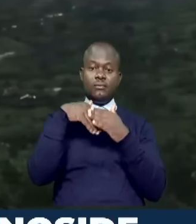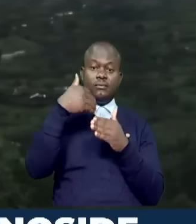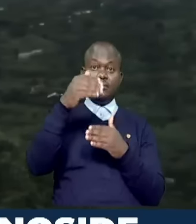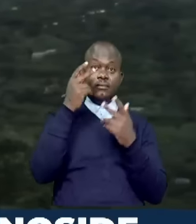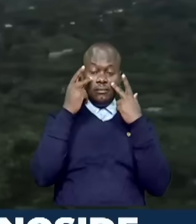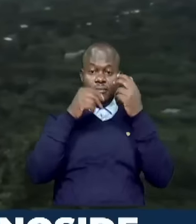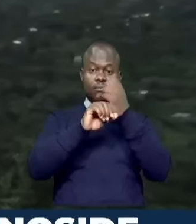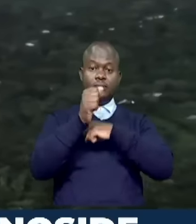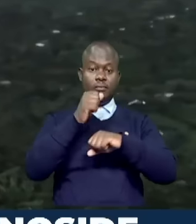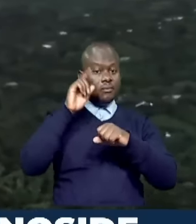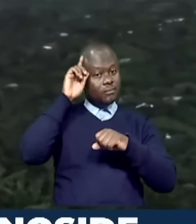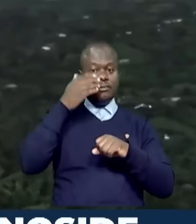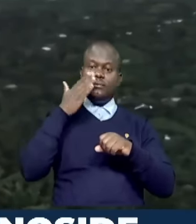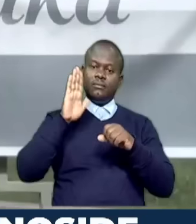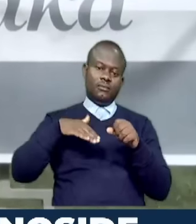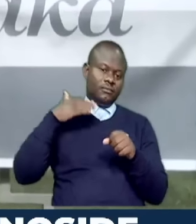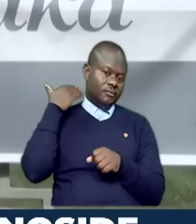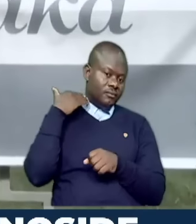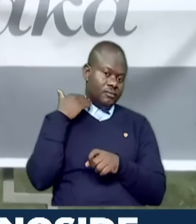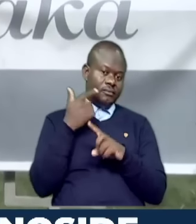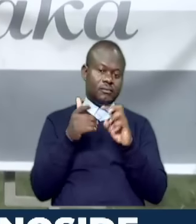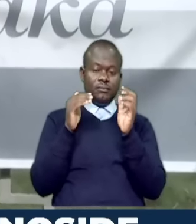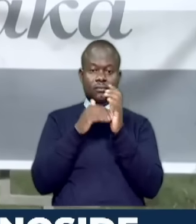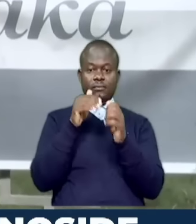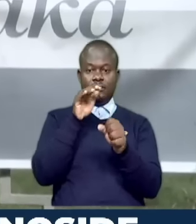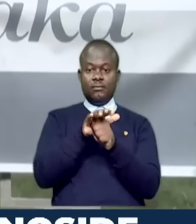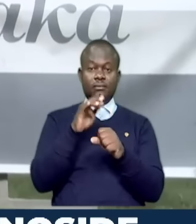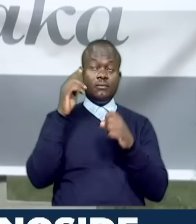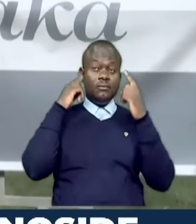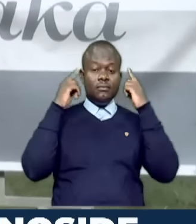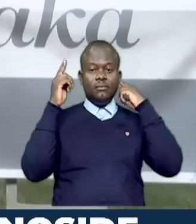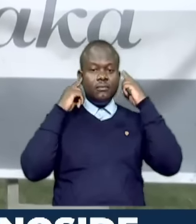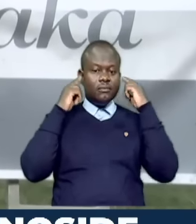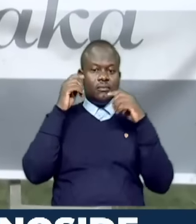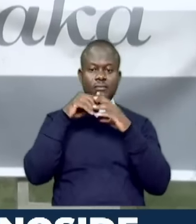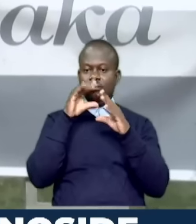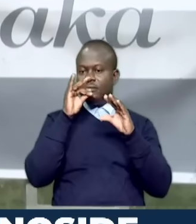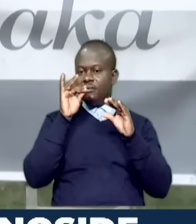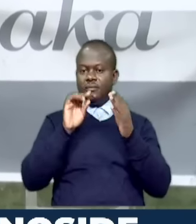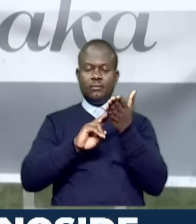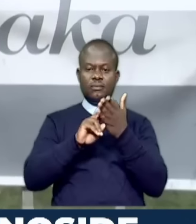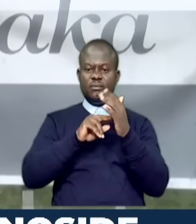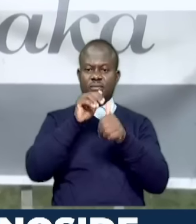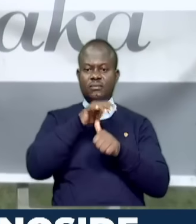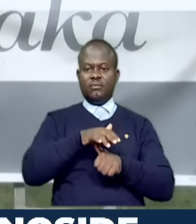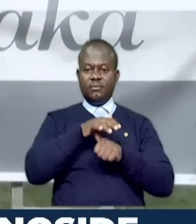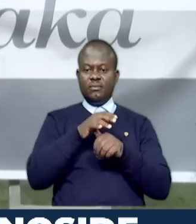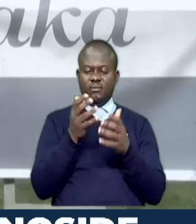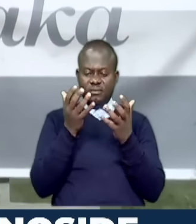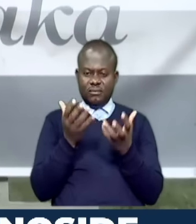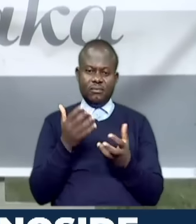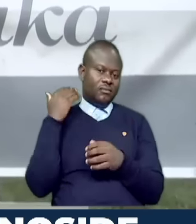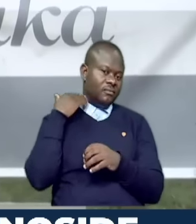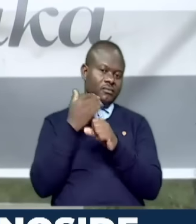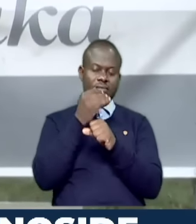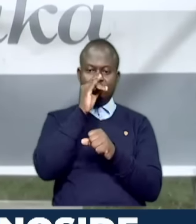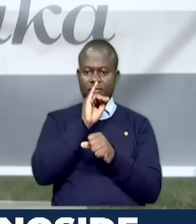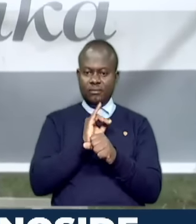ibikorwa by'ingengabitekerezo ya jenoside cyane cyane kumvikana mu mvuga abantu bakoresha abapfobya ubukana n'uburemere bwa jenoside yakorewe